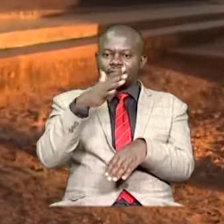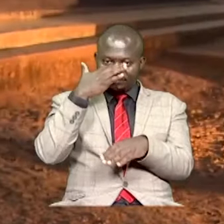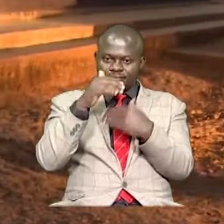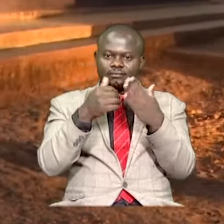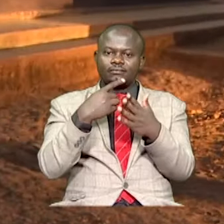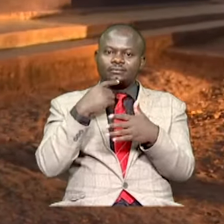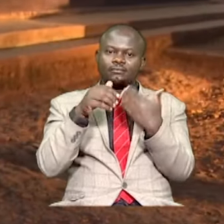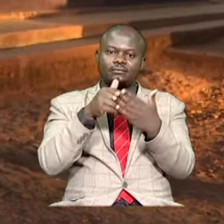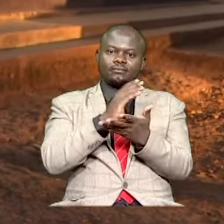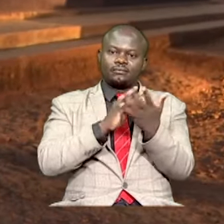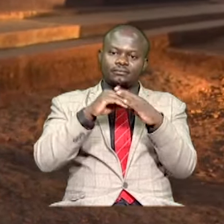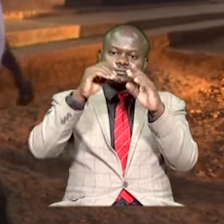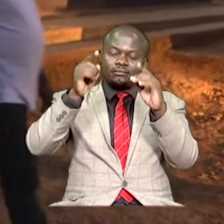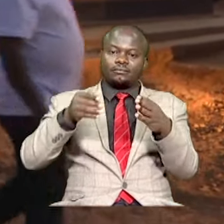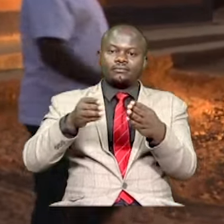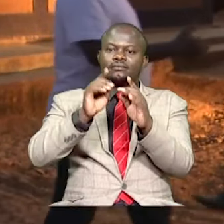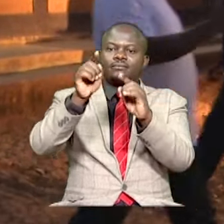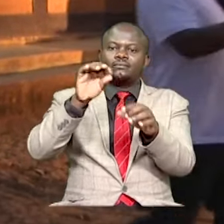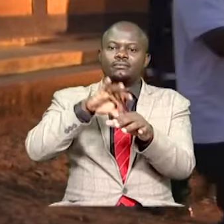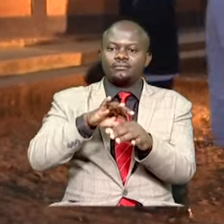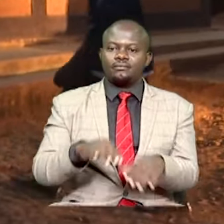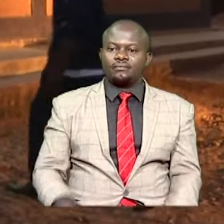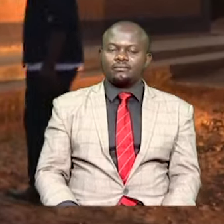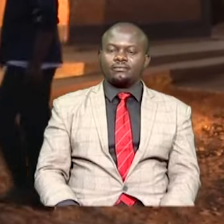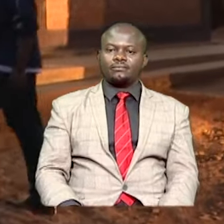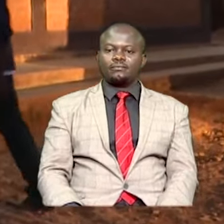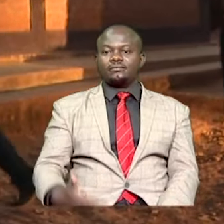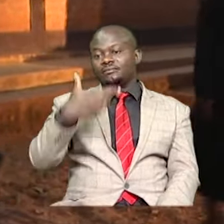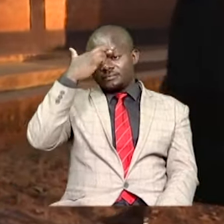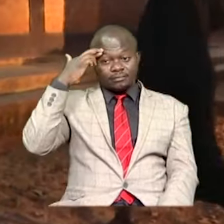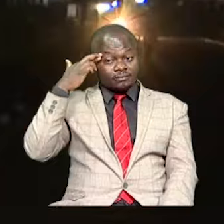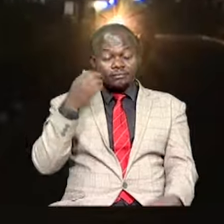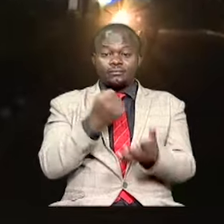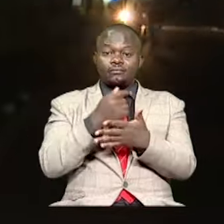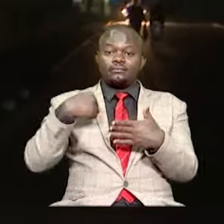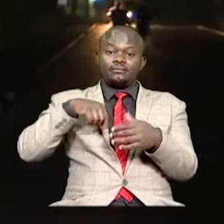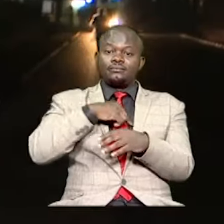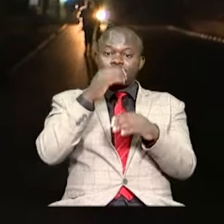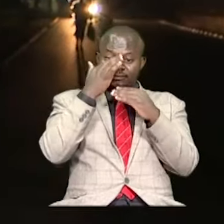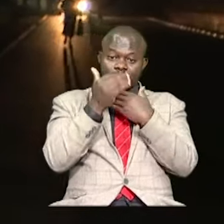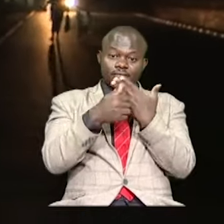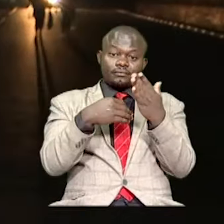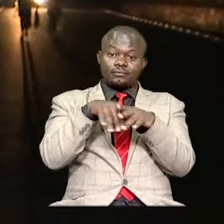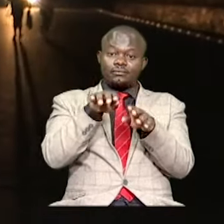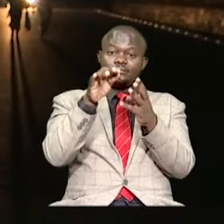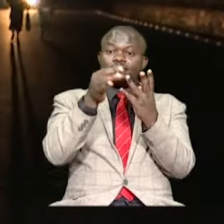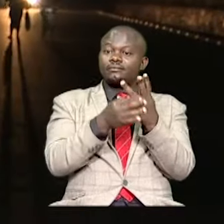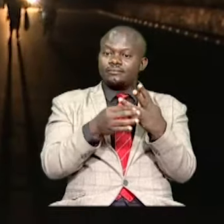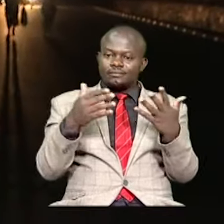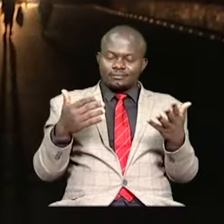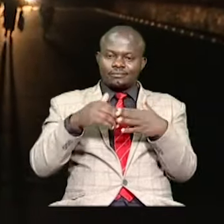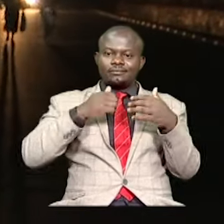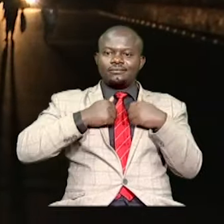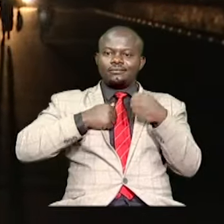mbere bamwe muri bo bari mu nzira bajya gutora impamvu ya nzindiye rwose bisa n'ubukwe ubundi mu